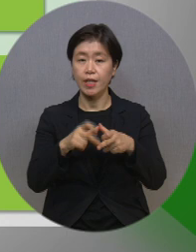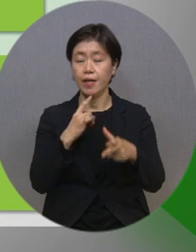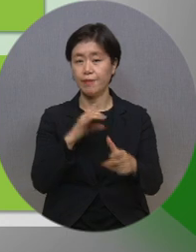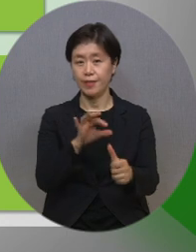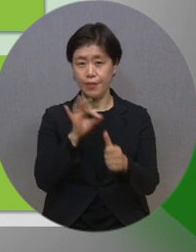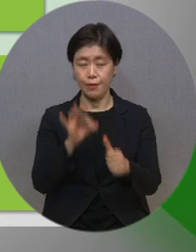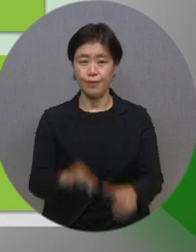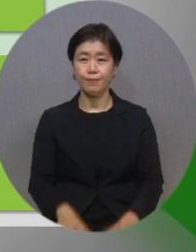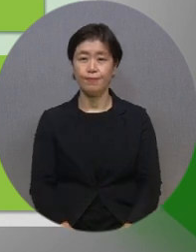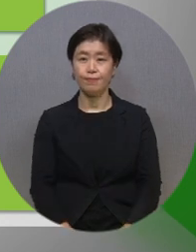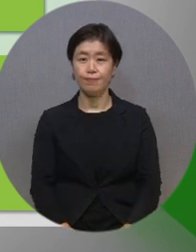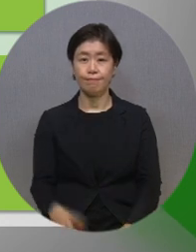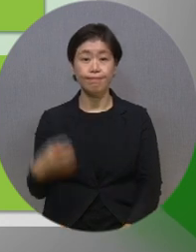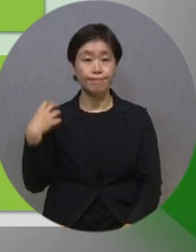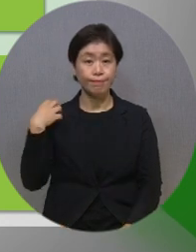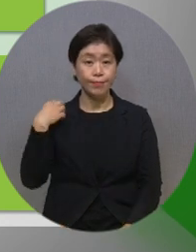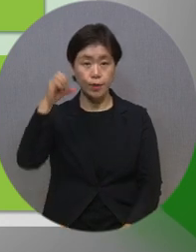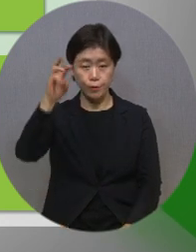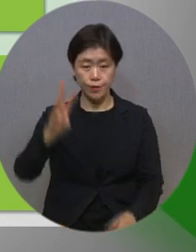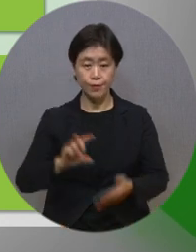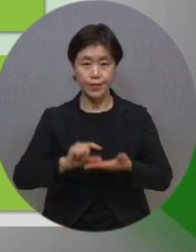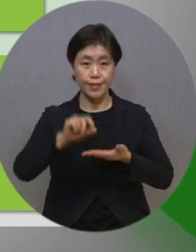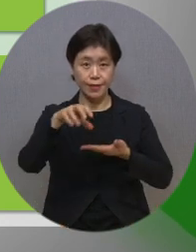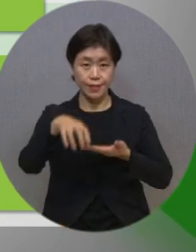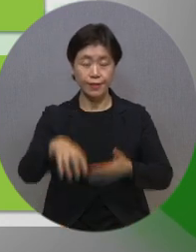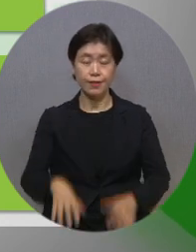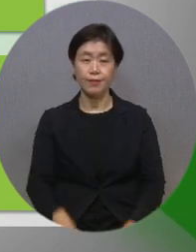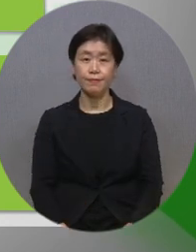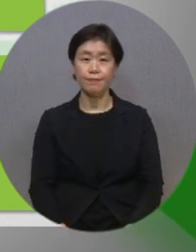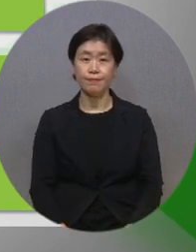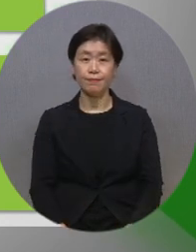채용합니다. 담당 지사는 광주지사입니다.